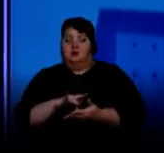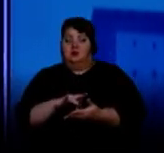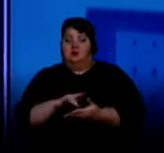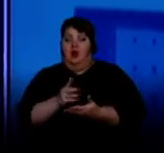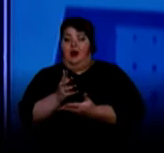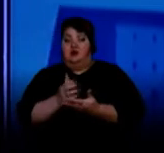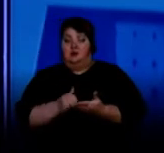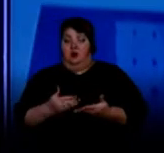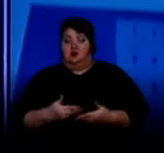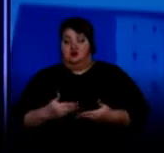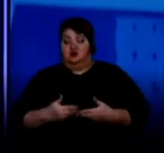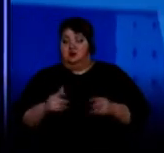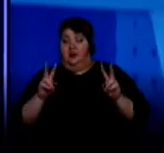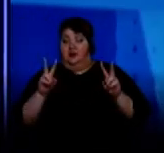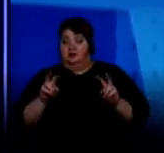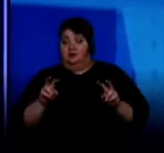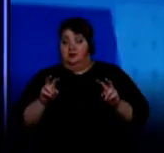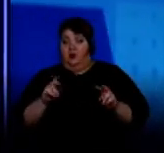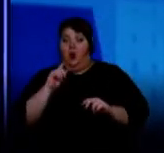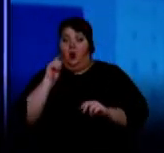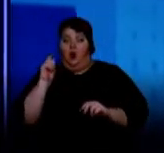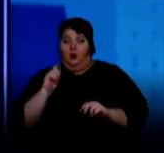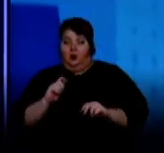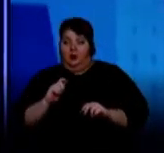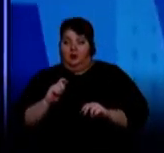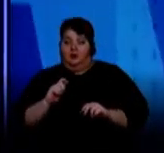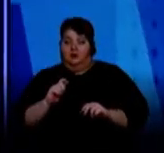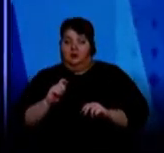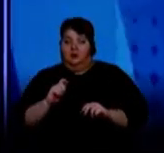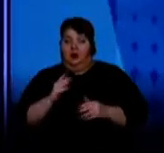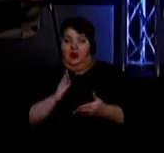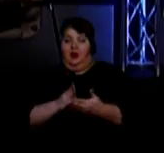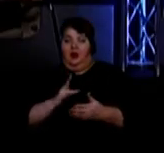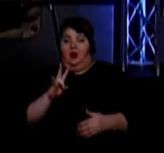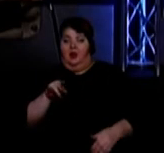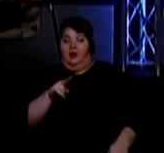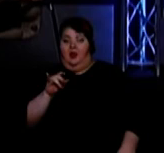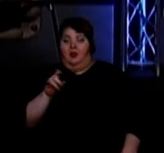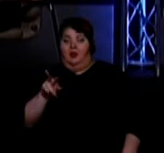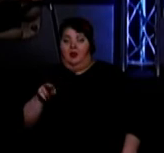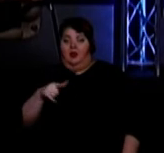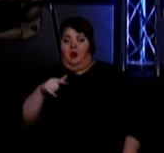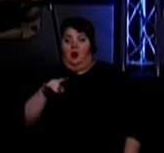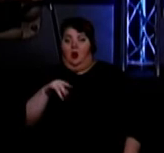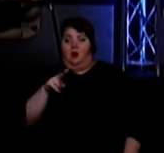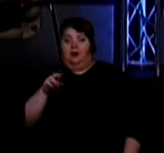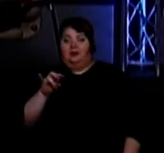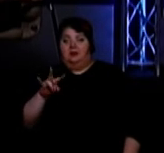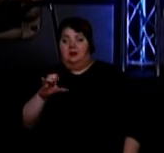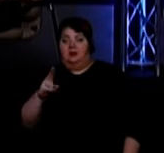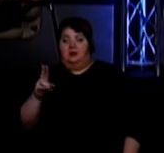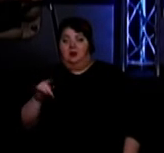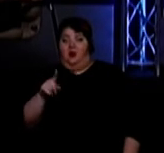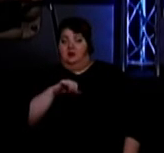«Збережи життя» та «Лайф-центр Україна». «Лайф-центр Україна» є Надія Гординська. Надія Гординська, вона